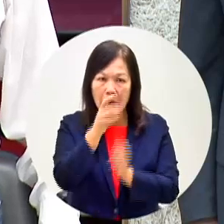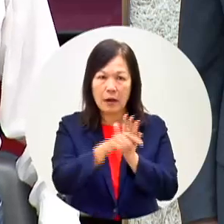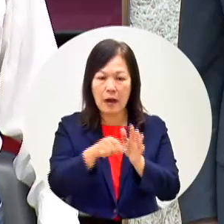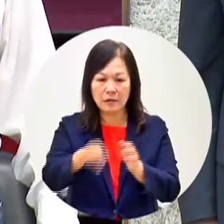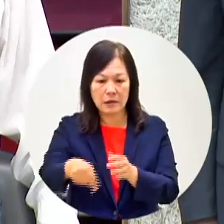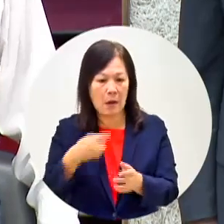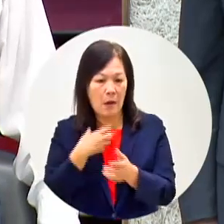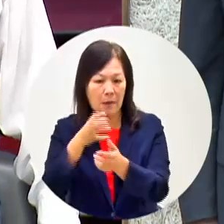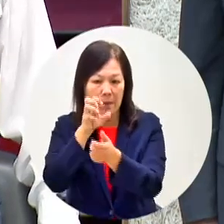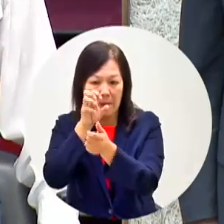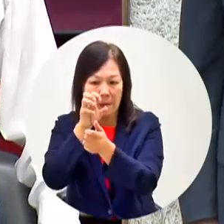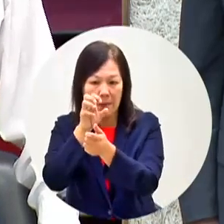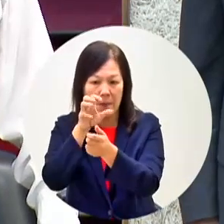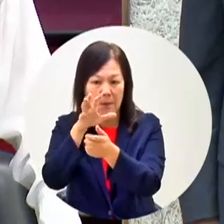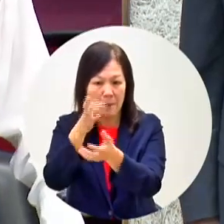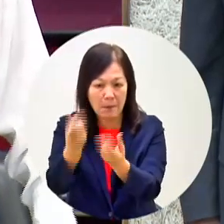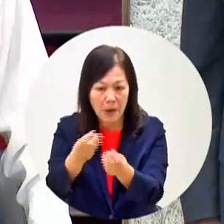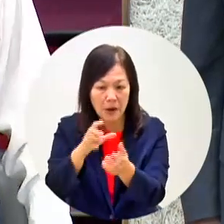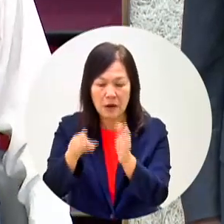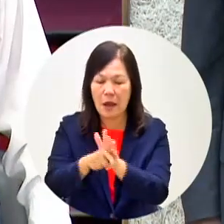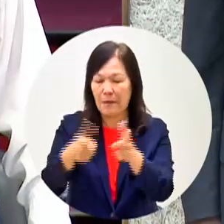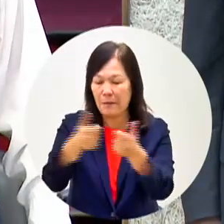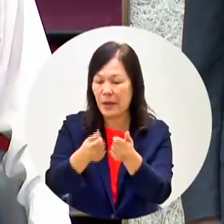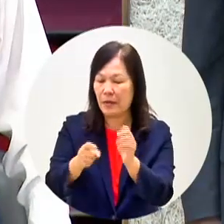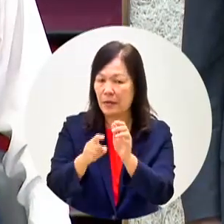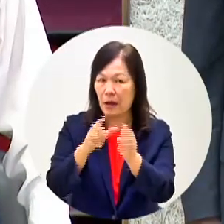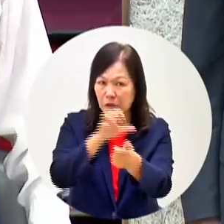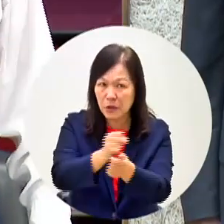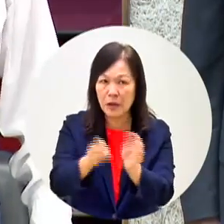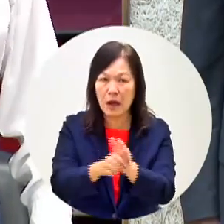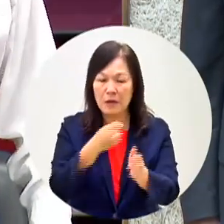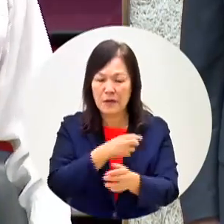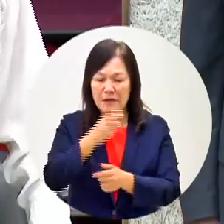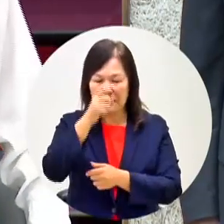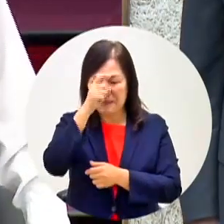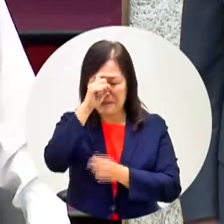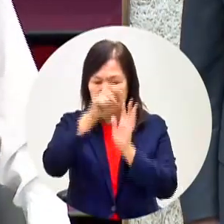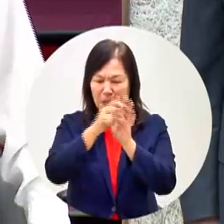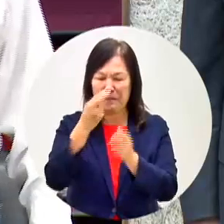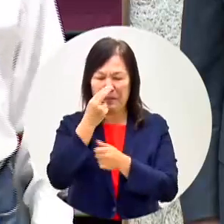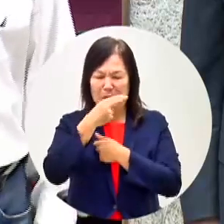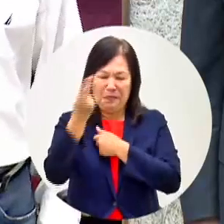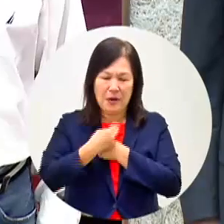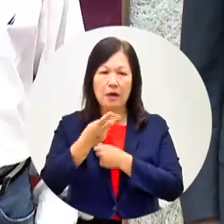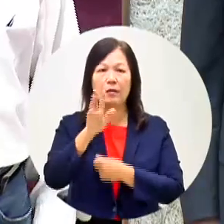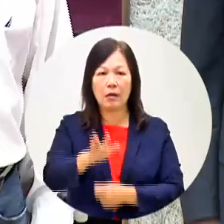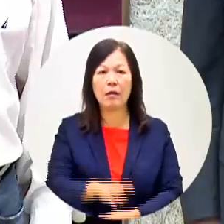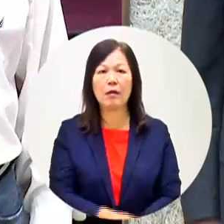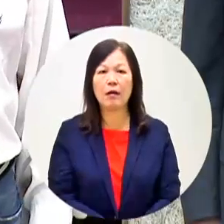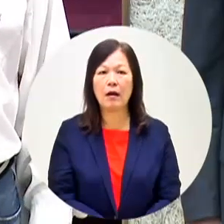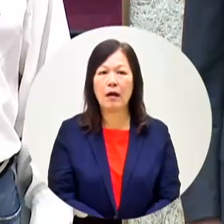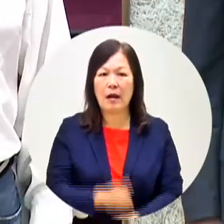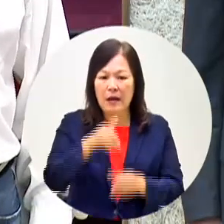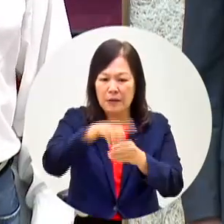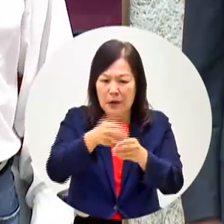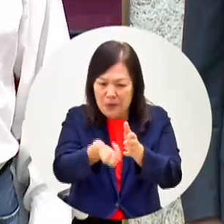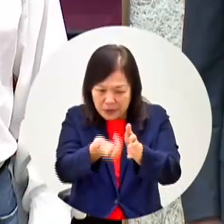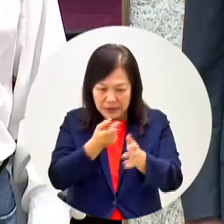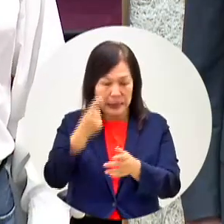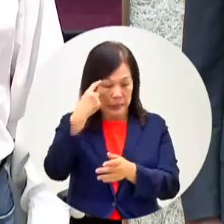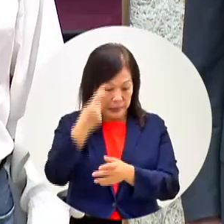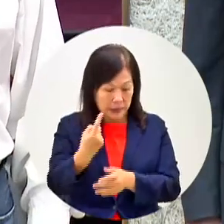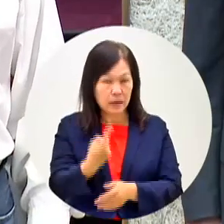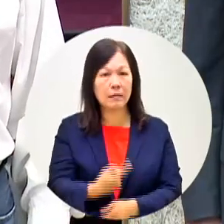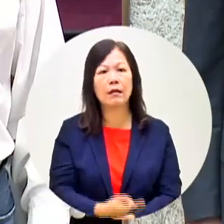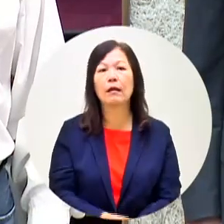合演出，意图用拢来算计。投票前一天呢，也是死人